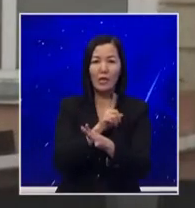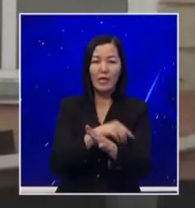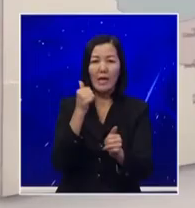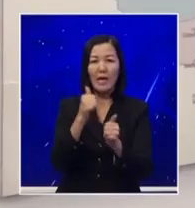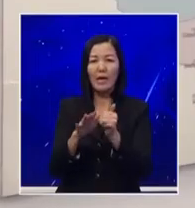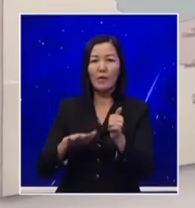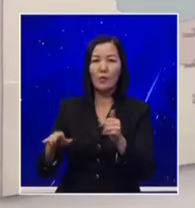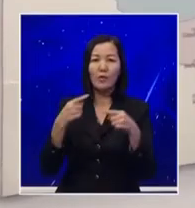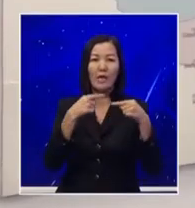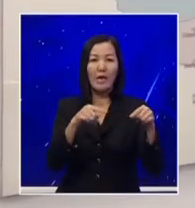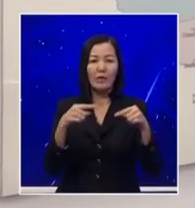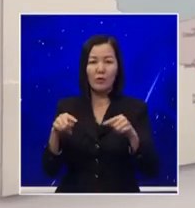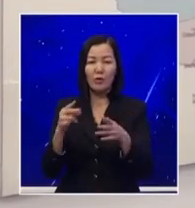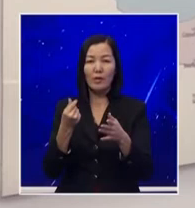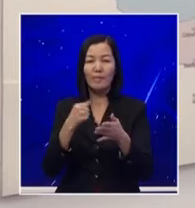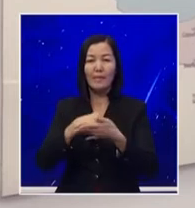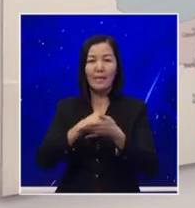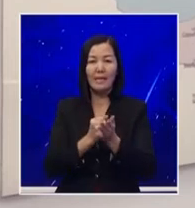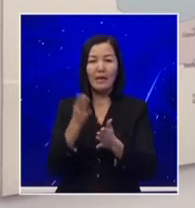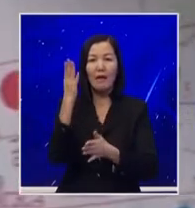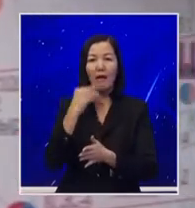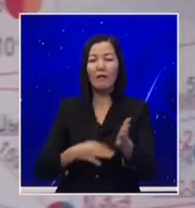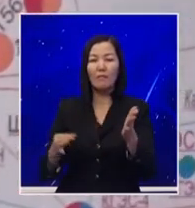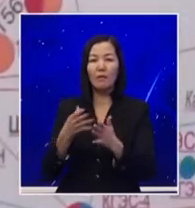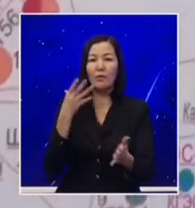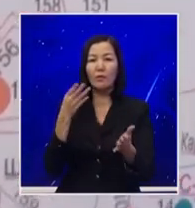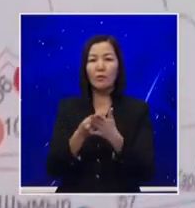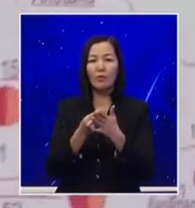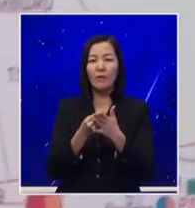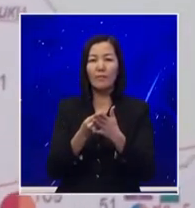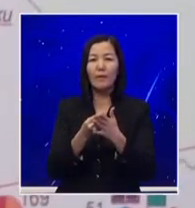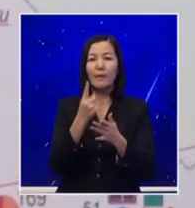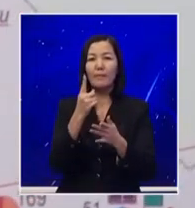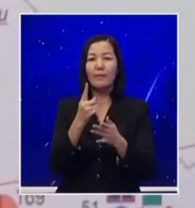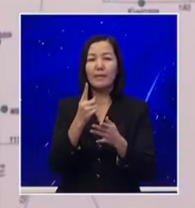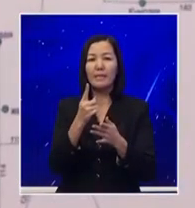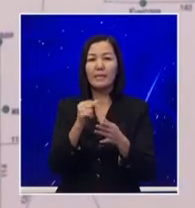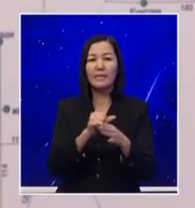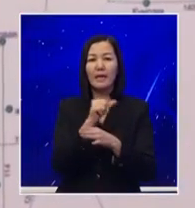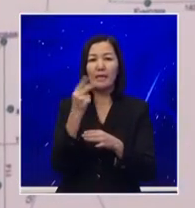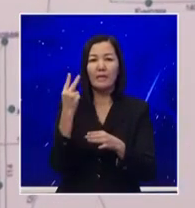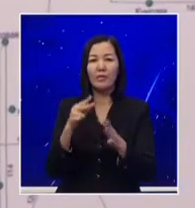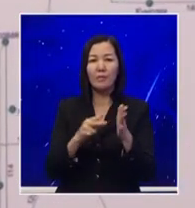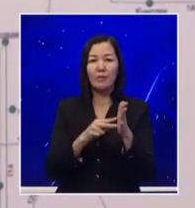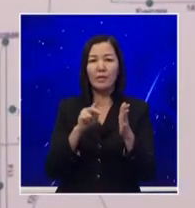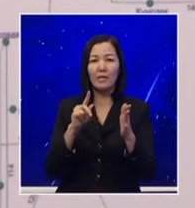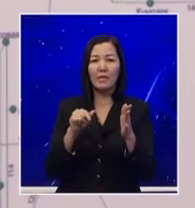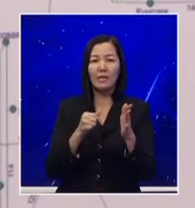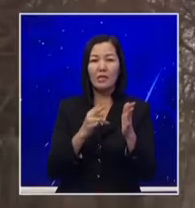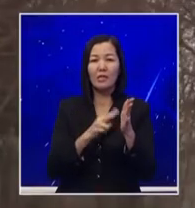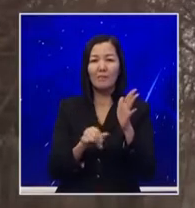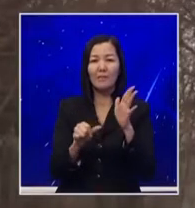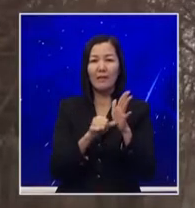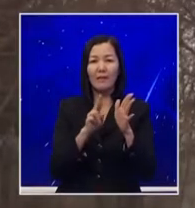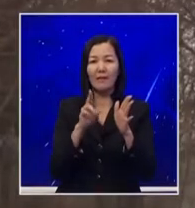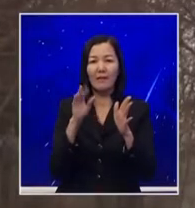өңірде әртүрлі белгіленген. Алматы облысында бұл төлем заңды тұлғаға сағатына 25-76 киловатт, ал бюджеттік